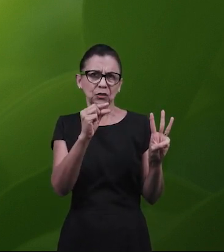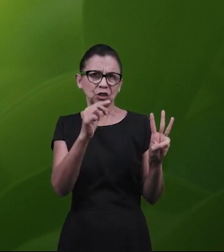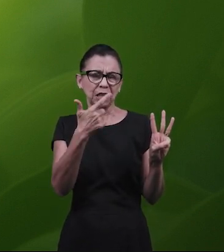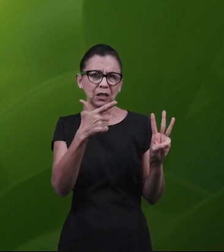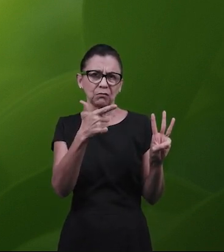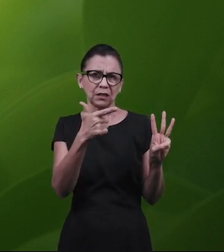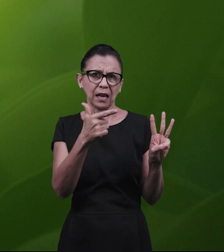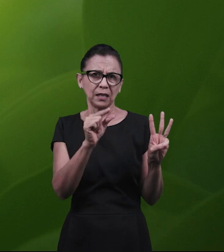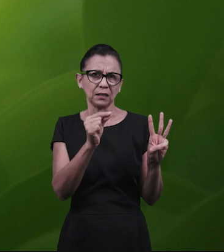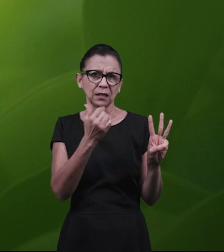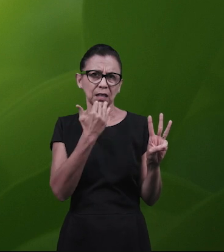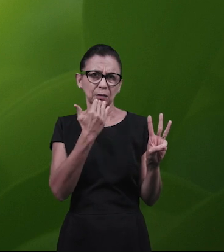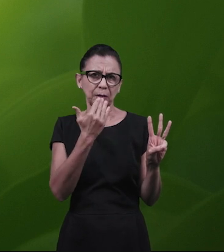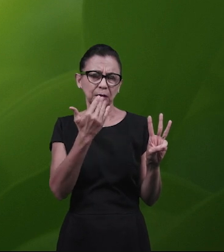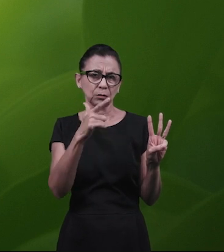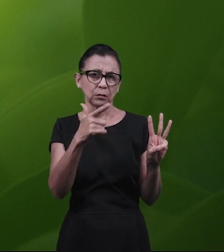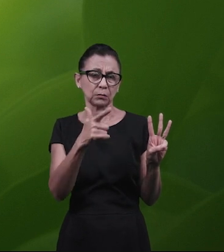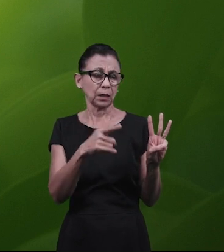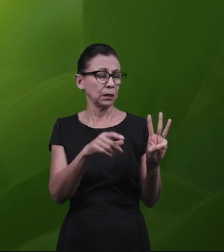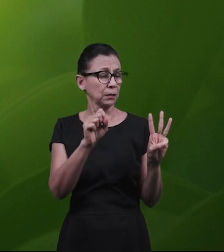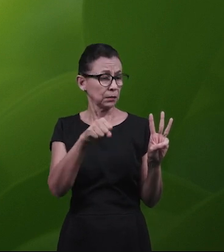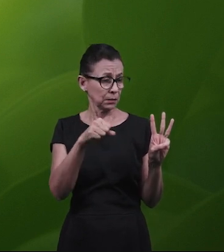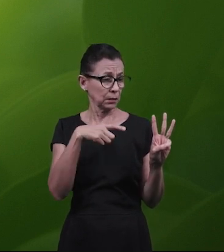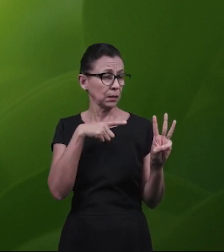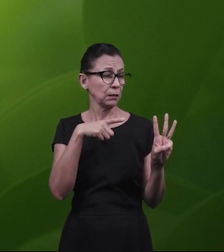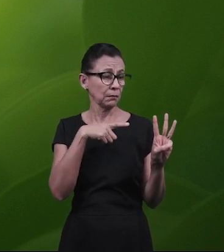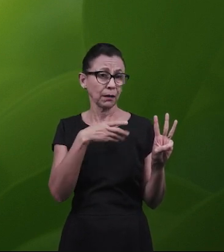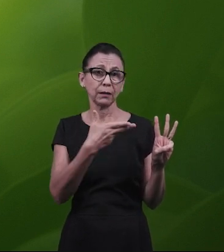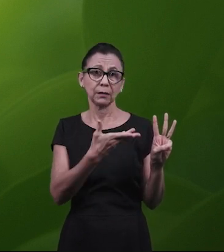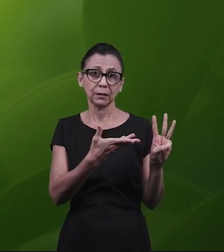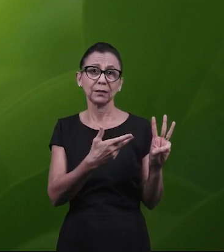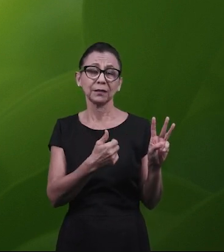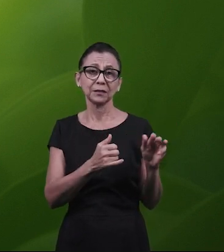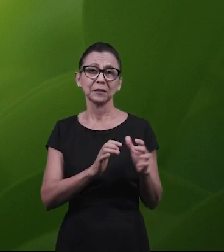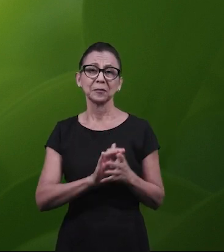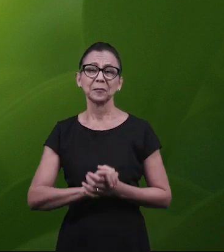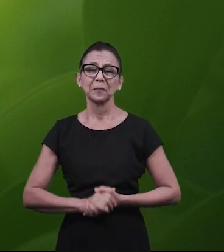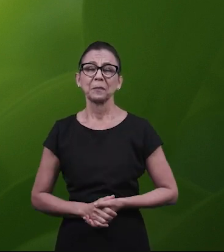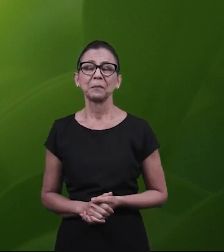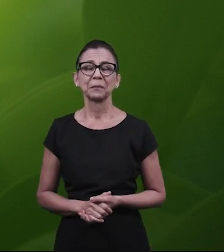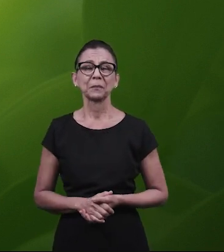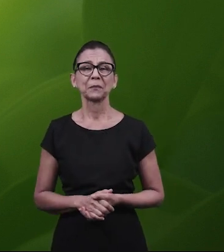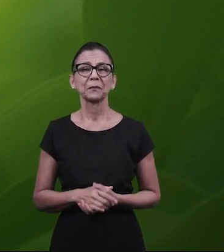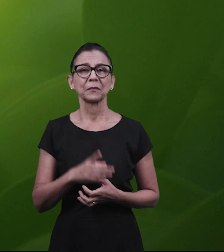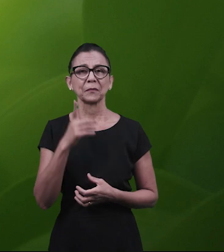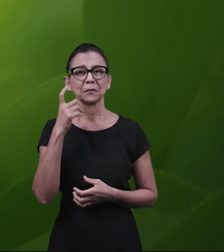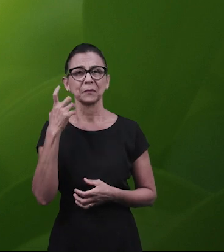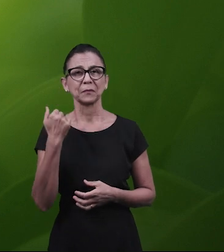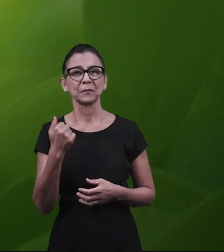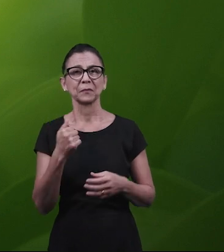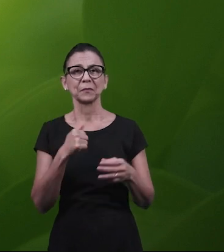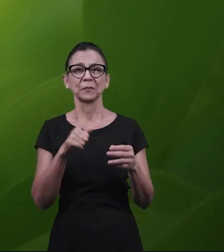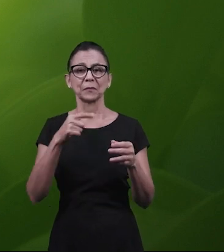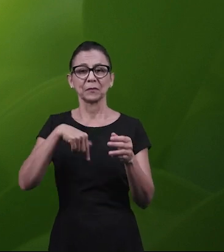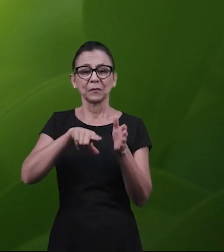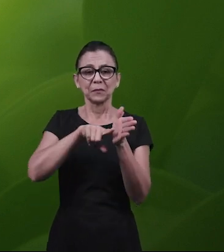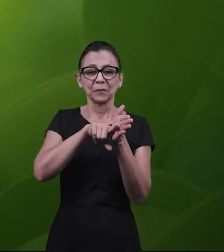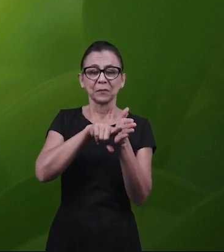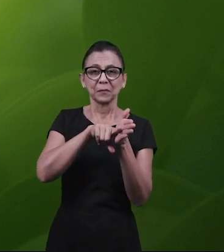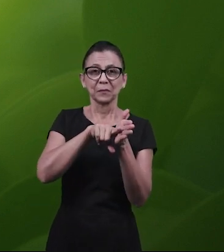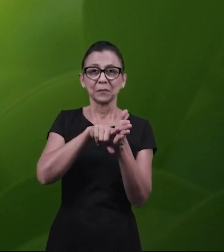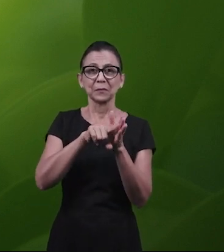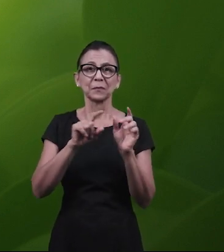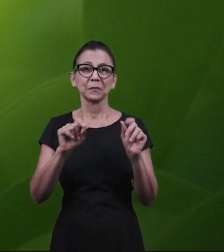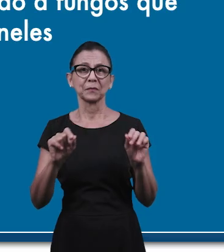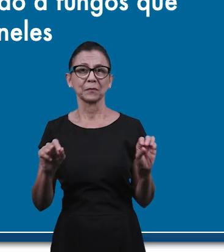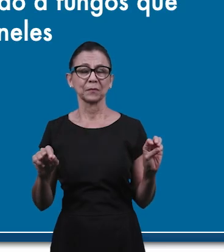une information importante que nos frères de groupe Science et Foi, sont allés chercher. Mais quelle est la